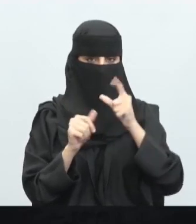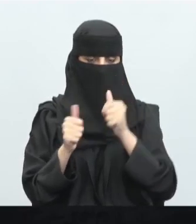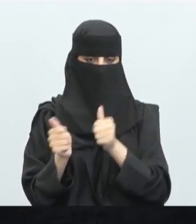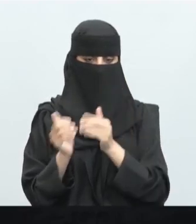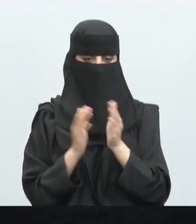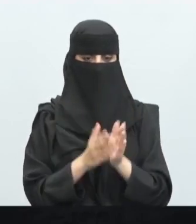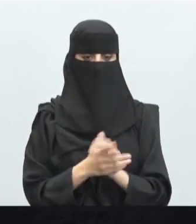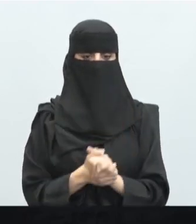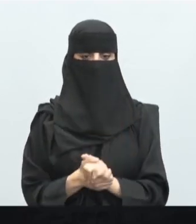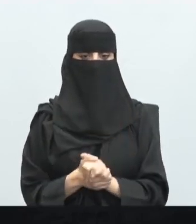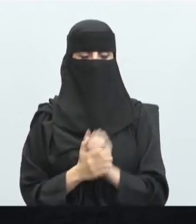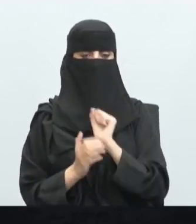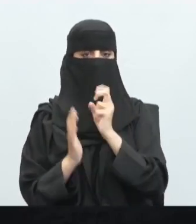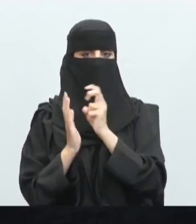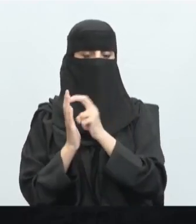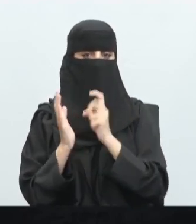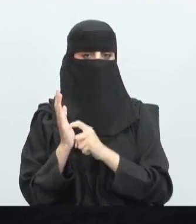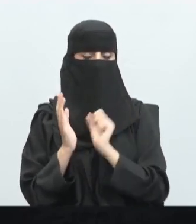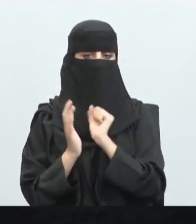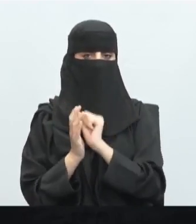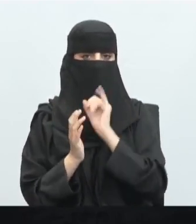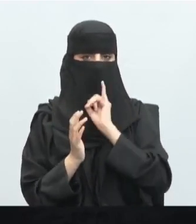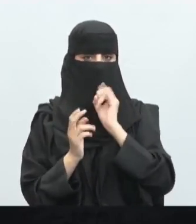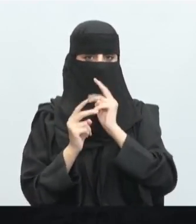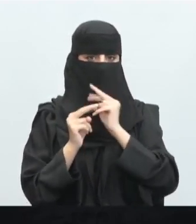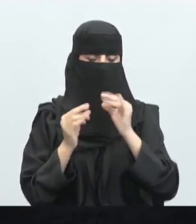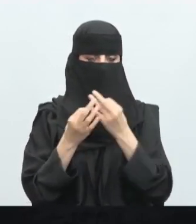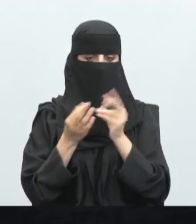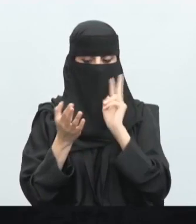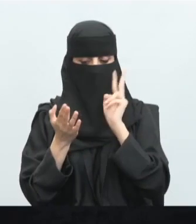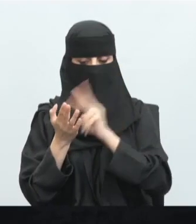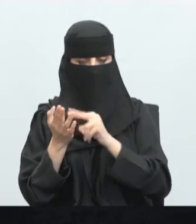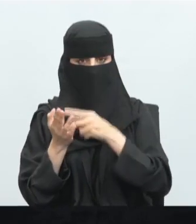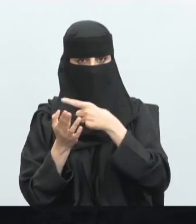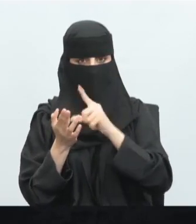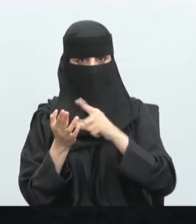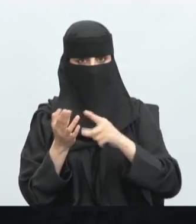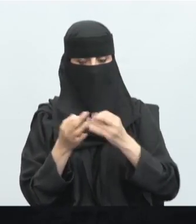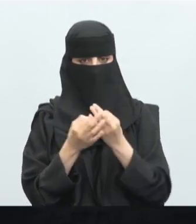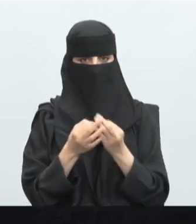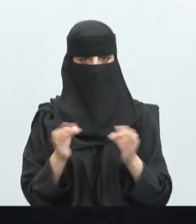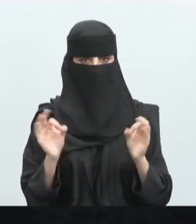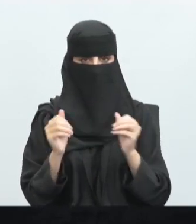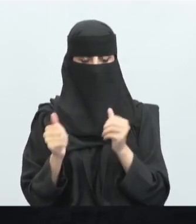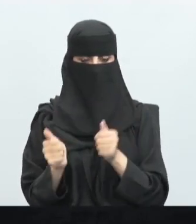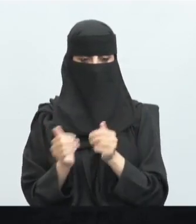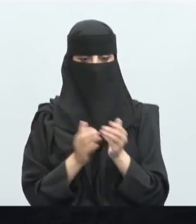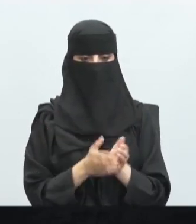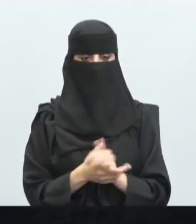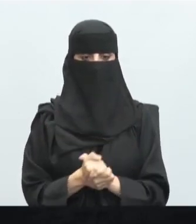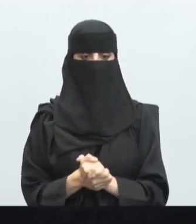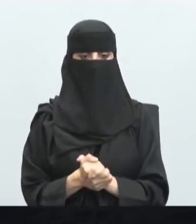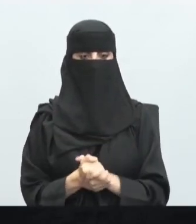القواعد والاملاء وغيرها ايضا اراعي تسلسل